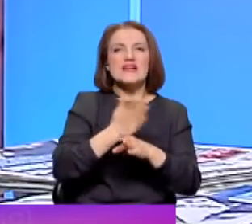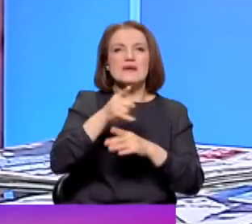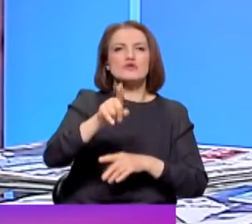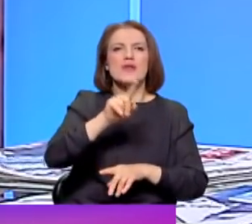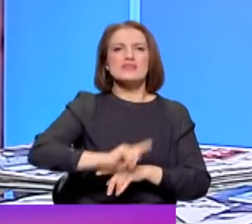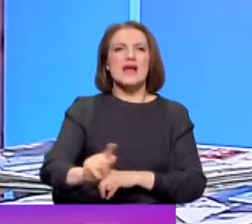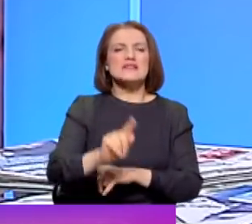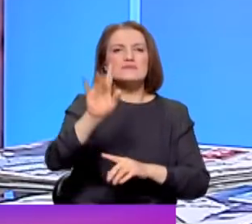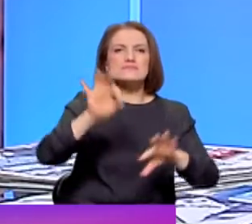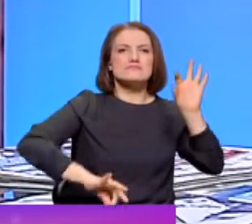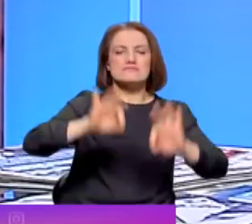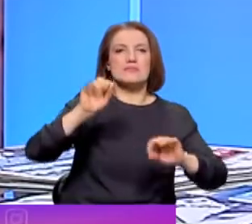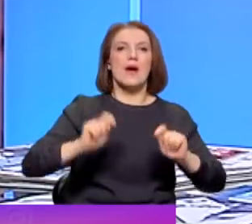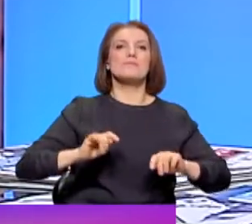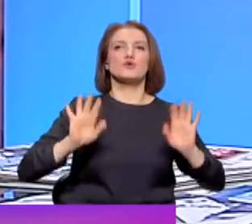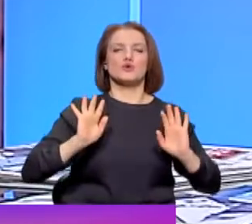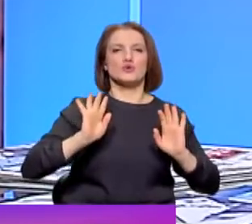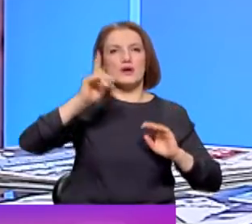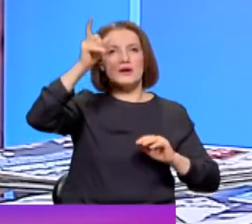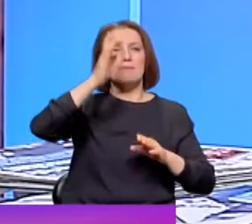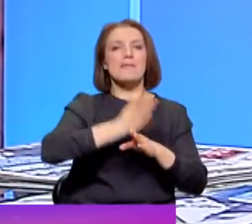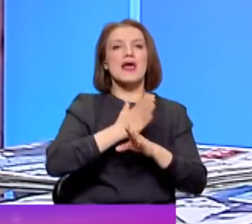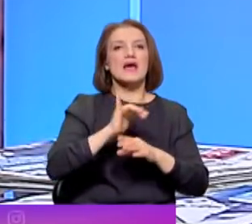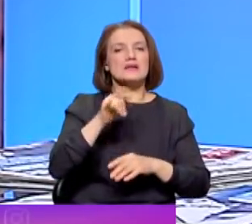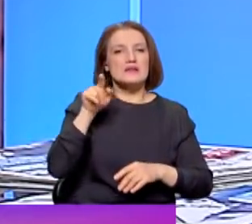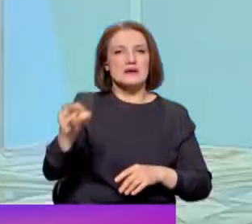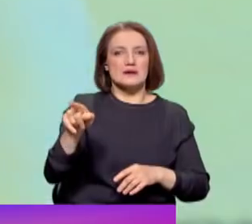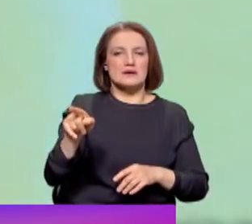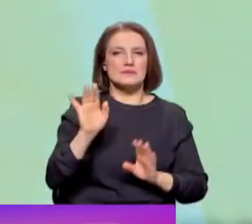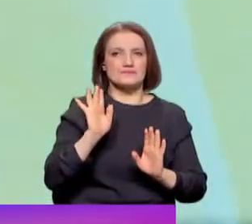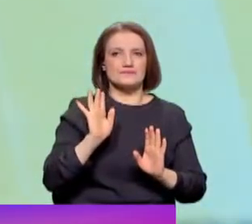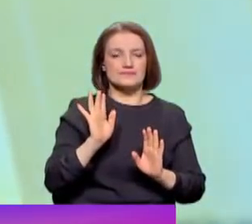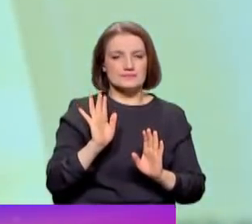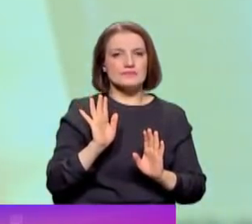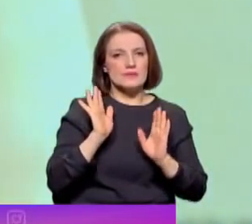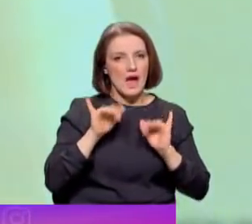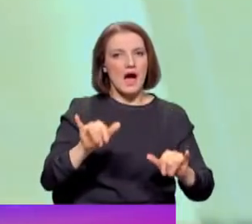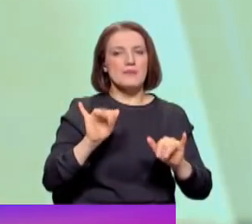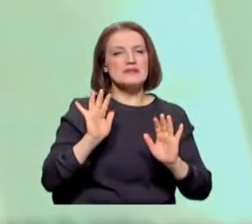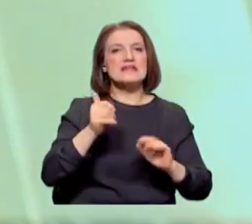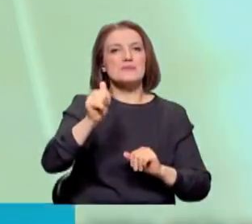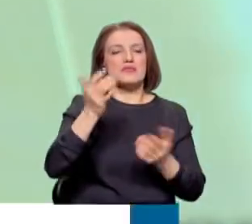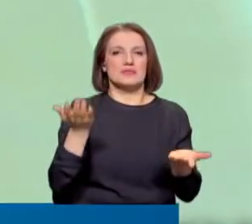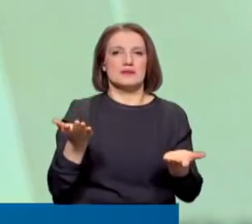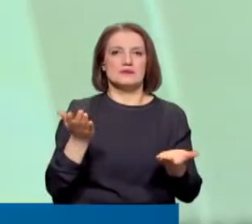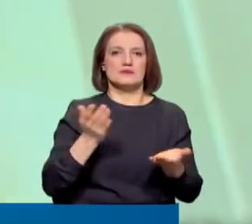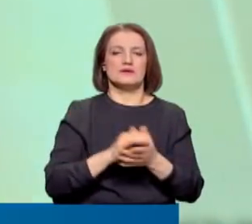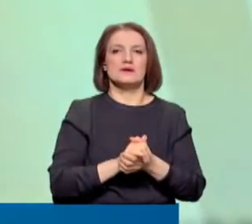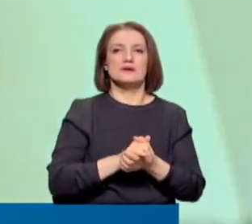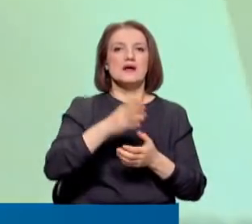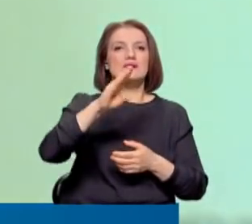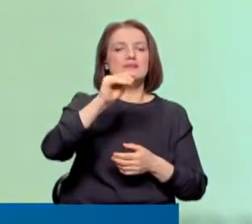Türkiye Gazetesi'nde bir haber var bir marketler hale yola koyulacak ama ne zaman böyle bir Manşet